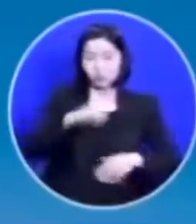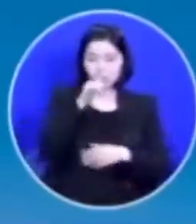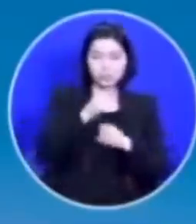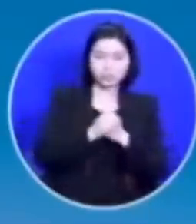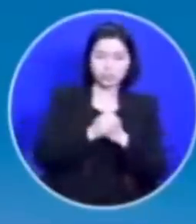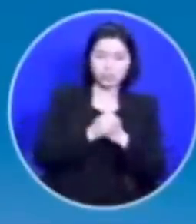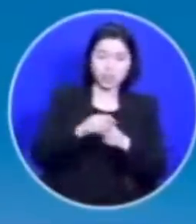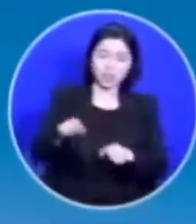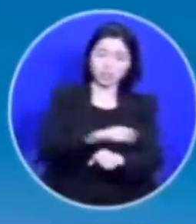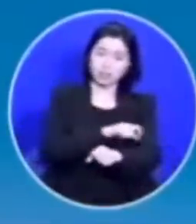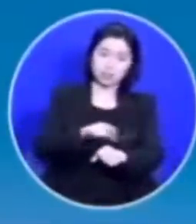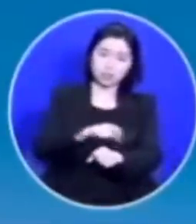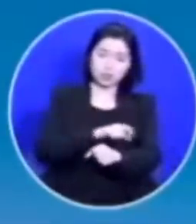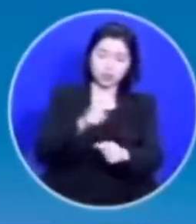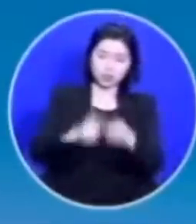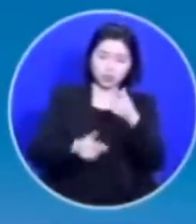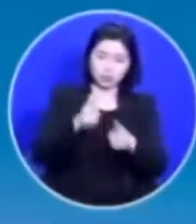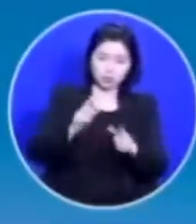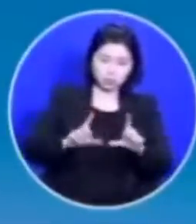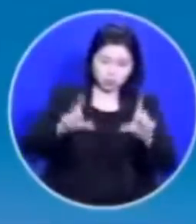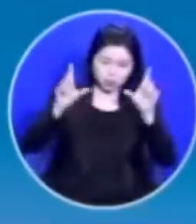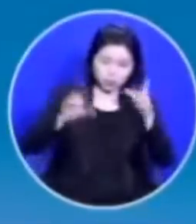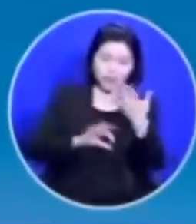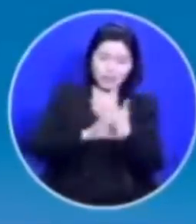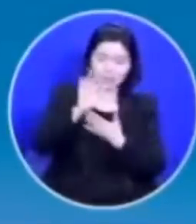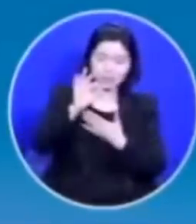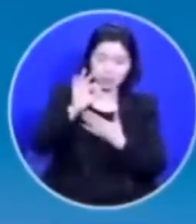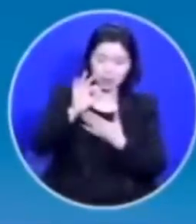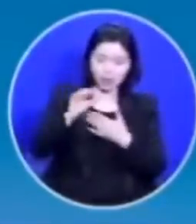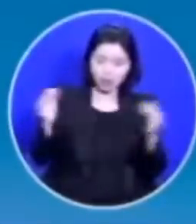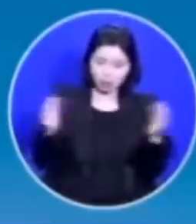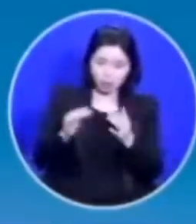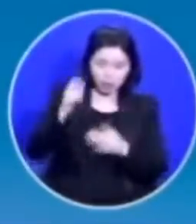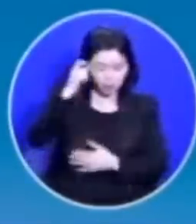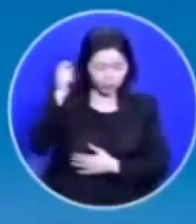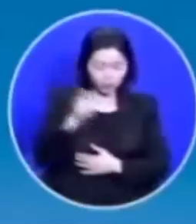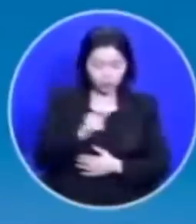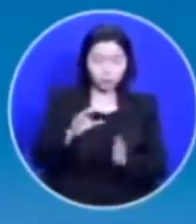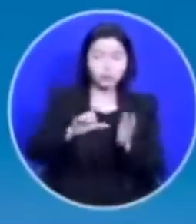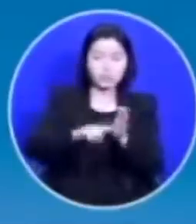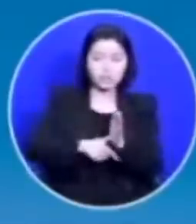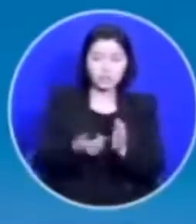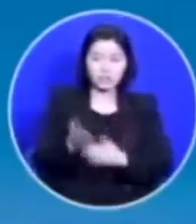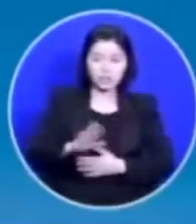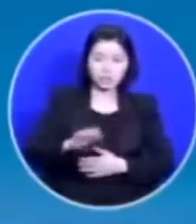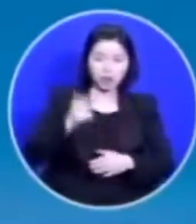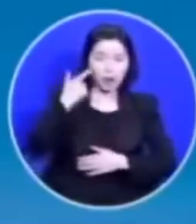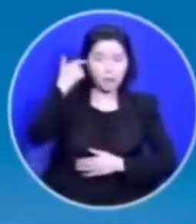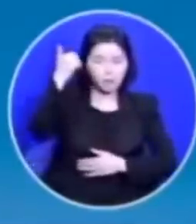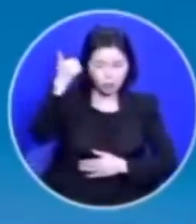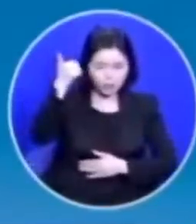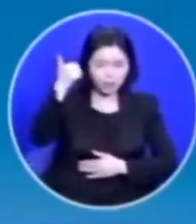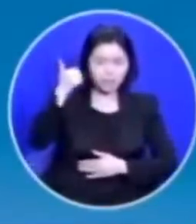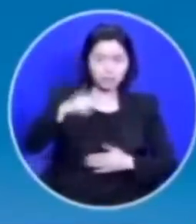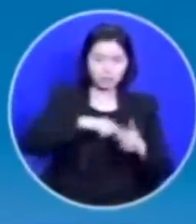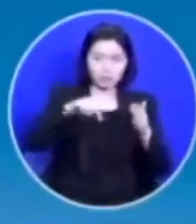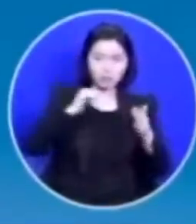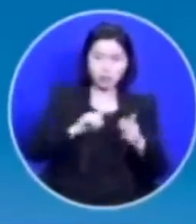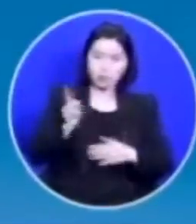특별히 모교에 아침에 모이는 기도 시간이긴 했지만 목사님들 안에 뭔가 놀라움이 라든지